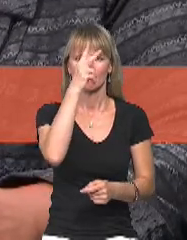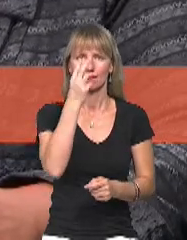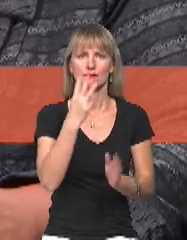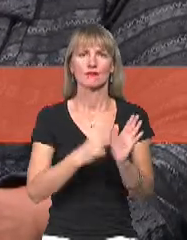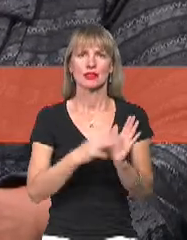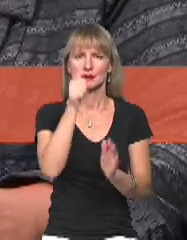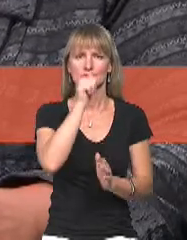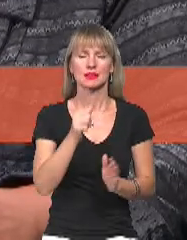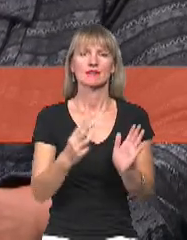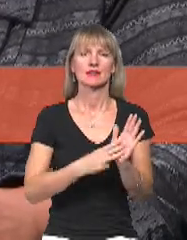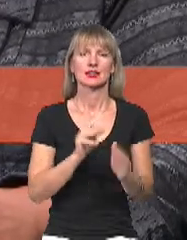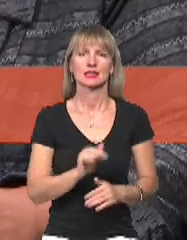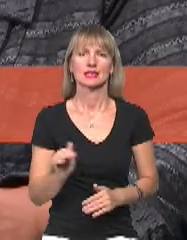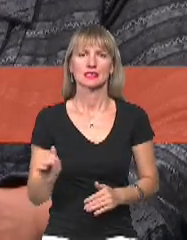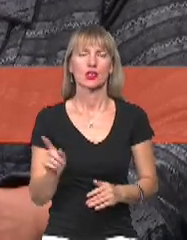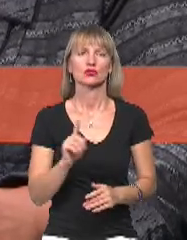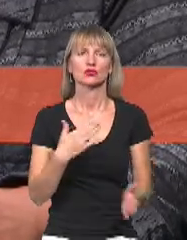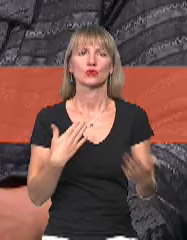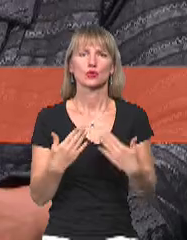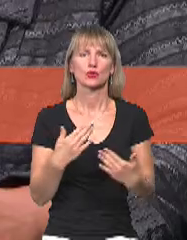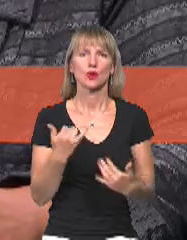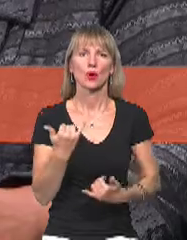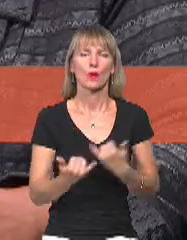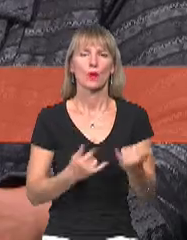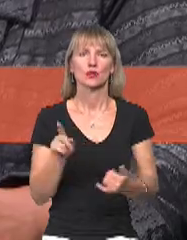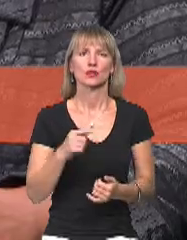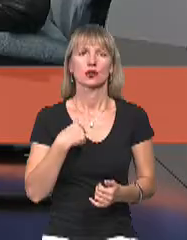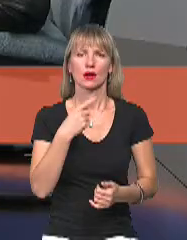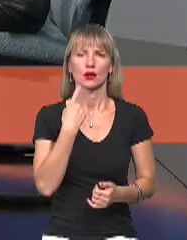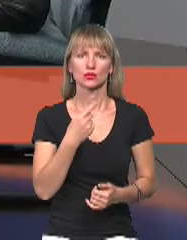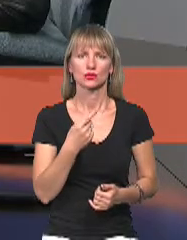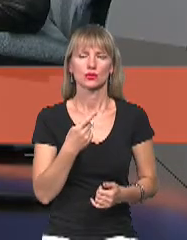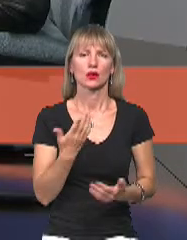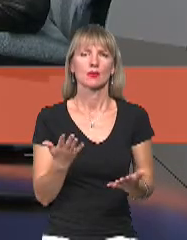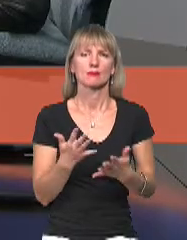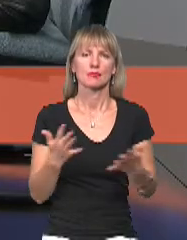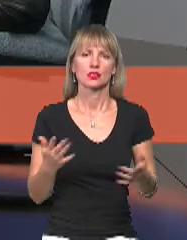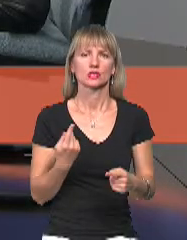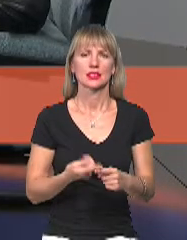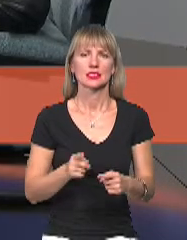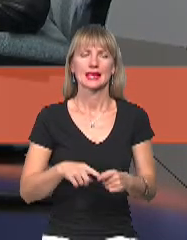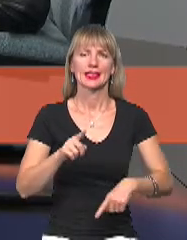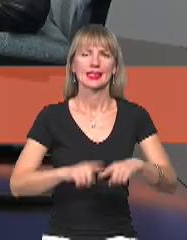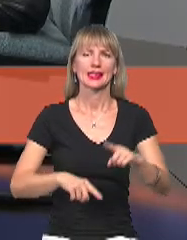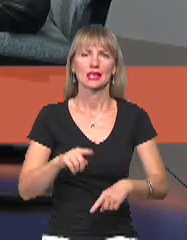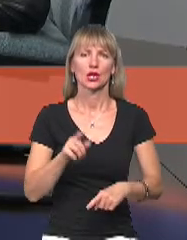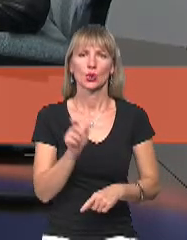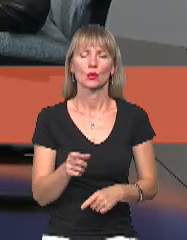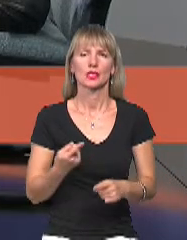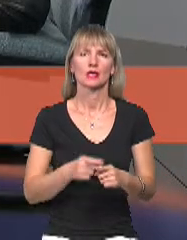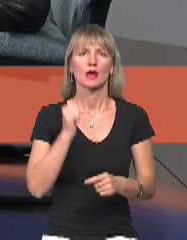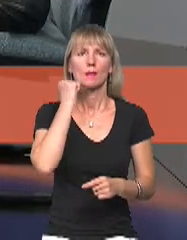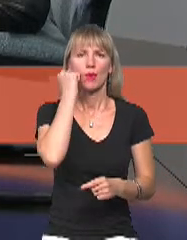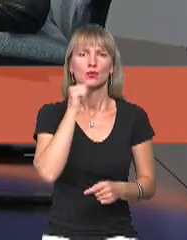місяців, 8 дітей. А що стосується опіки, те, що я говорю, що як переважно це рідні люди, це бабусі,